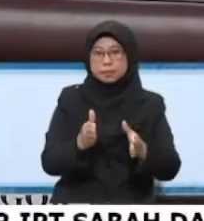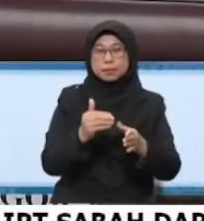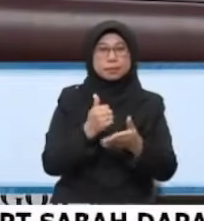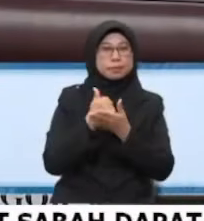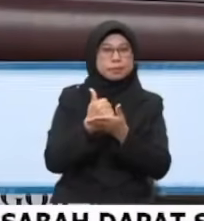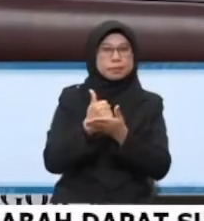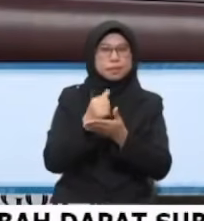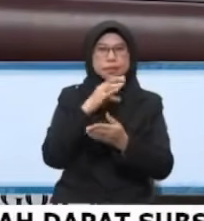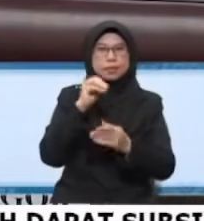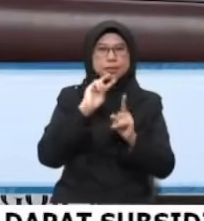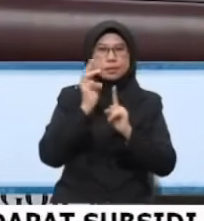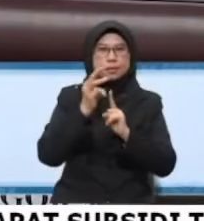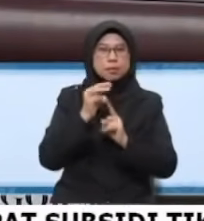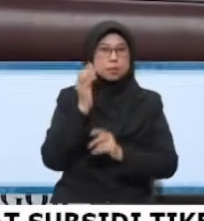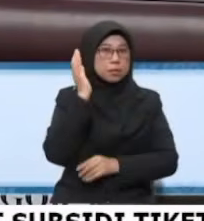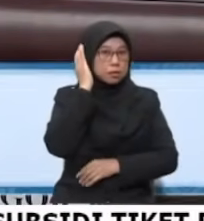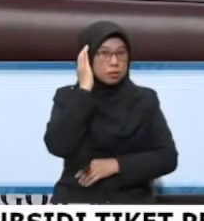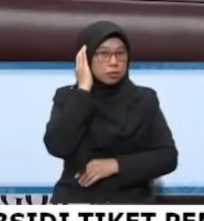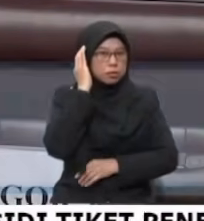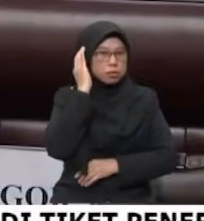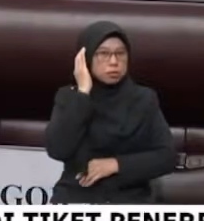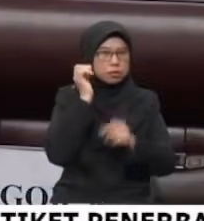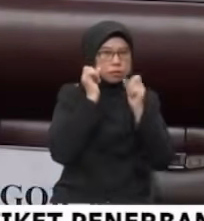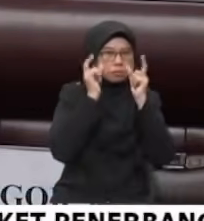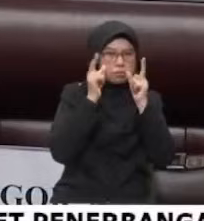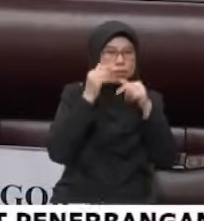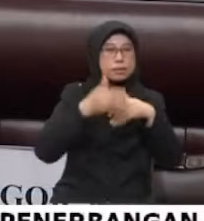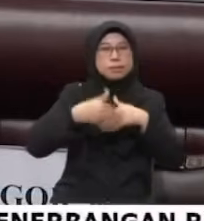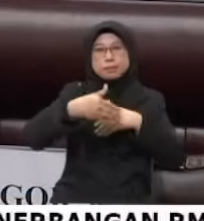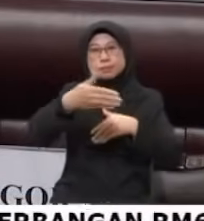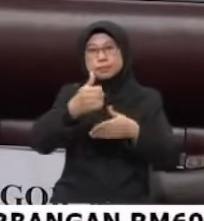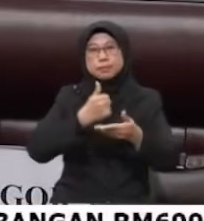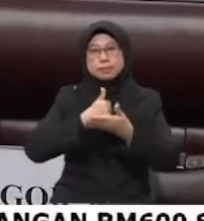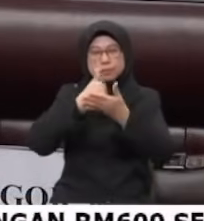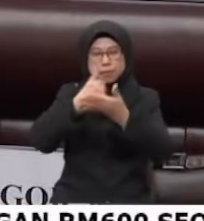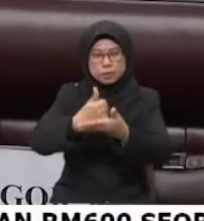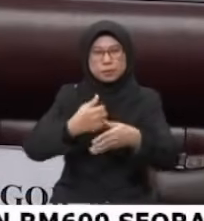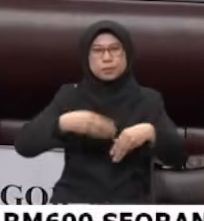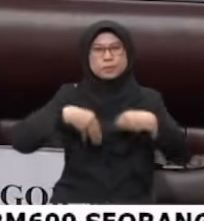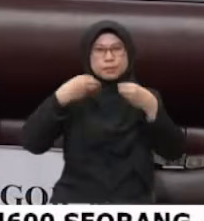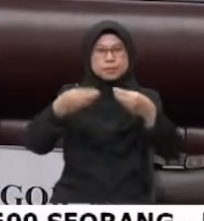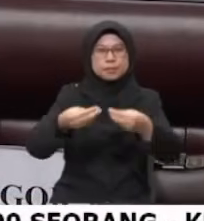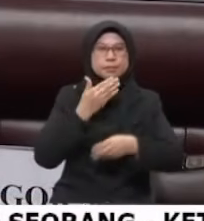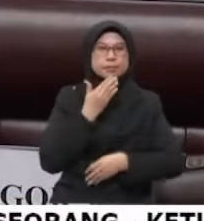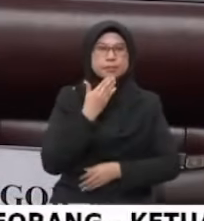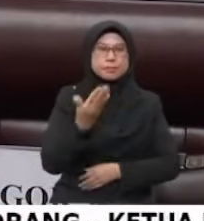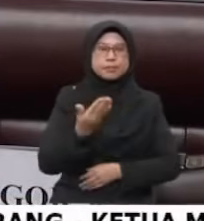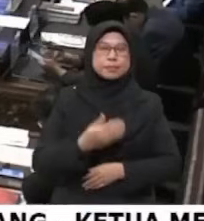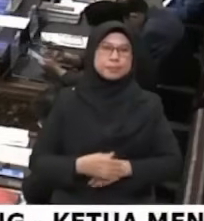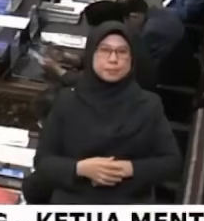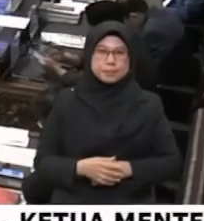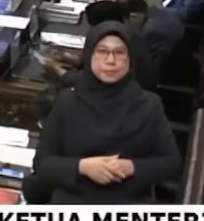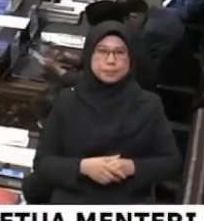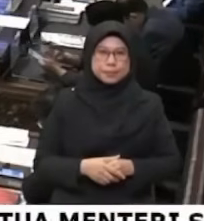Adakah JKM ambil tahu atau cakna selepas bantuan diberikan Terima